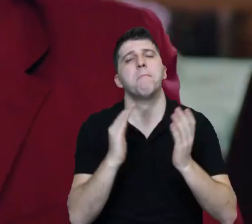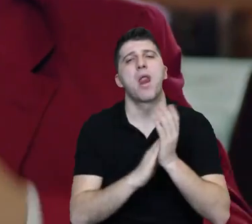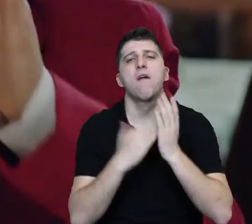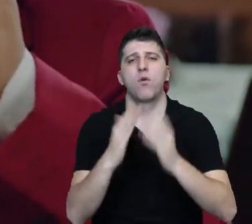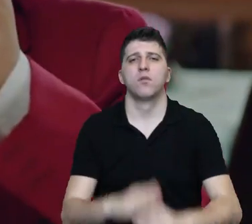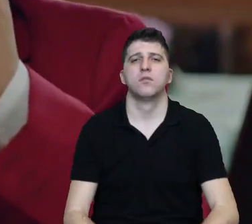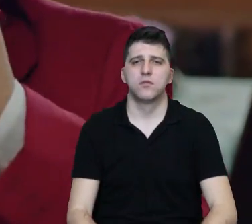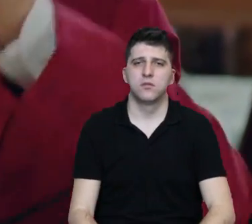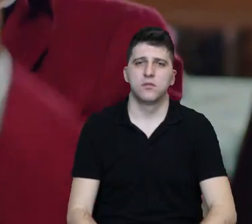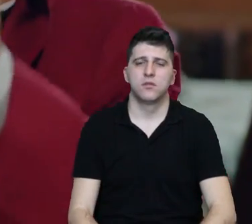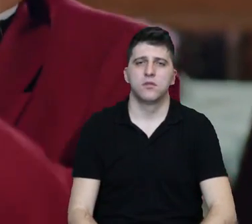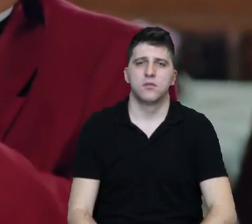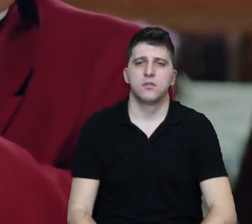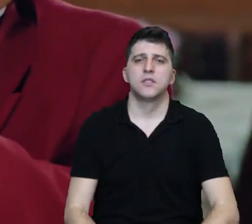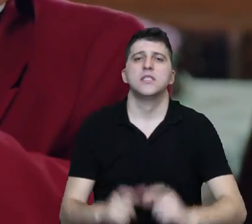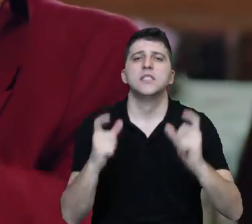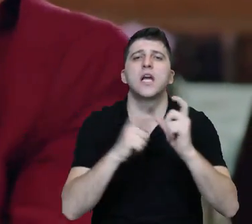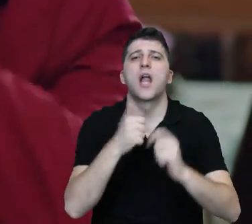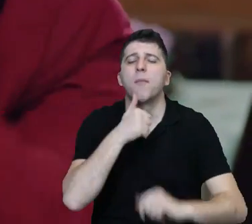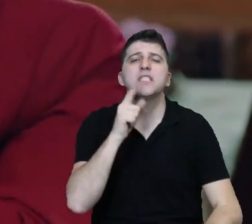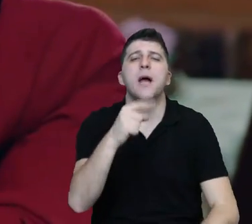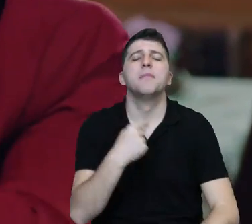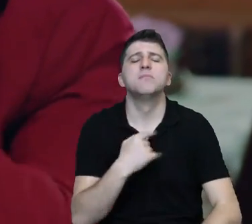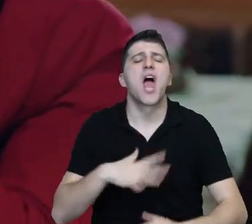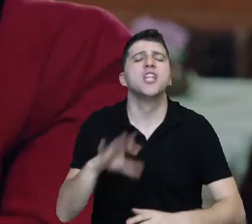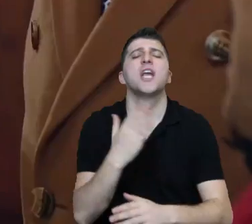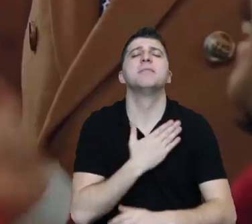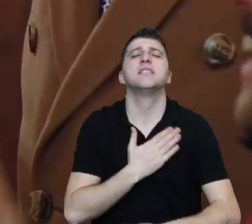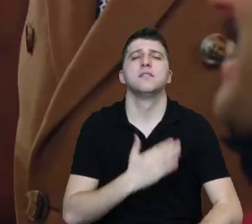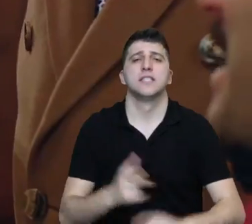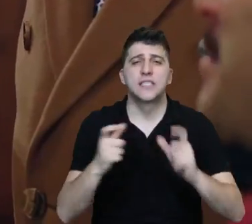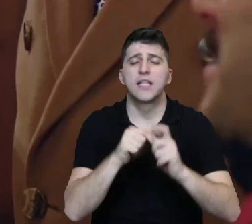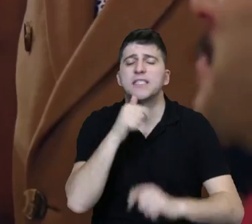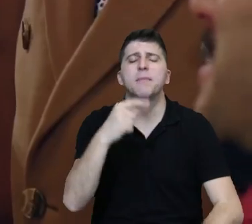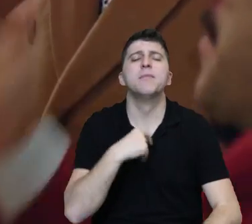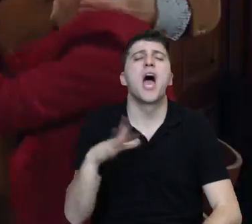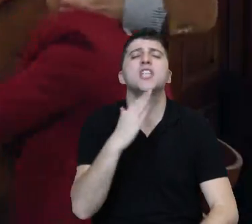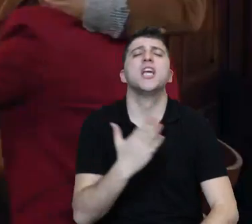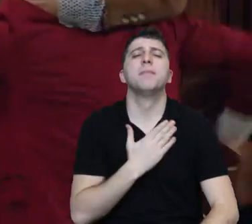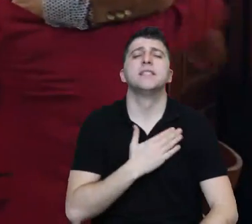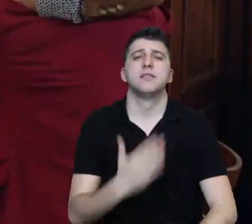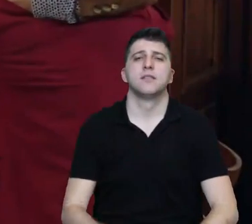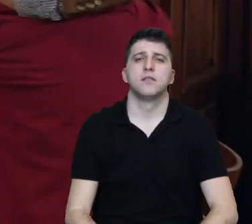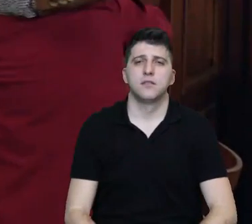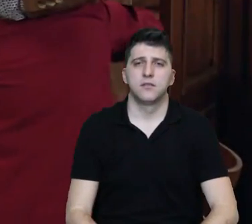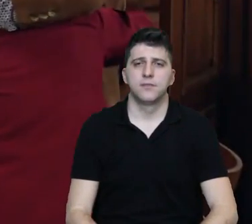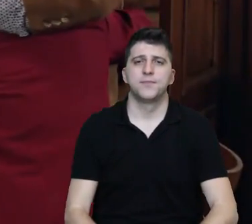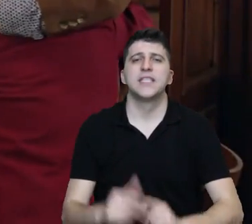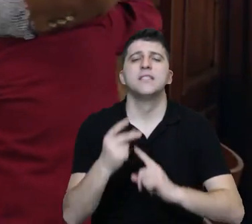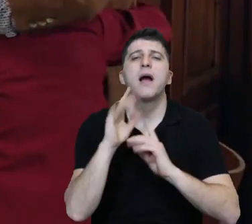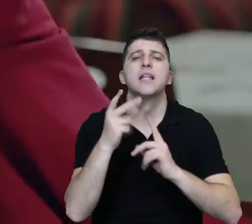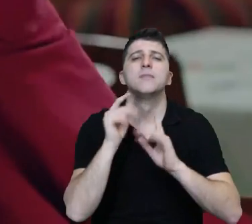be. Yoo! Santral abi sen bizim her şeyimizsin. Santral abi sen bizim her şeyimizsin. Deli gibi